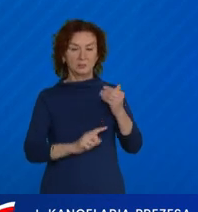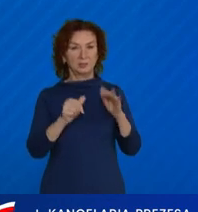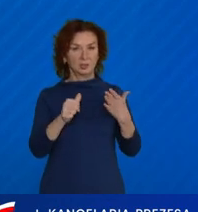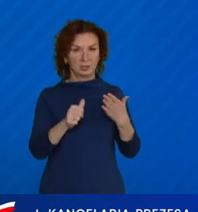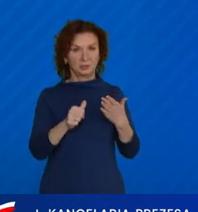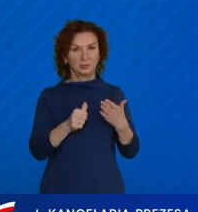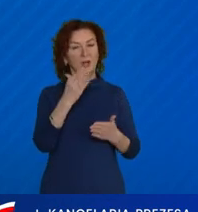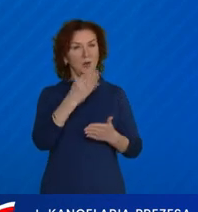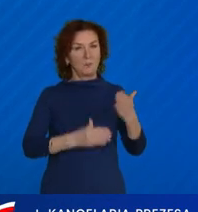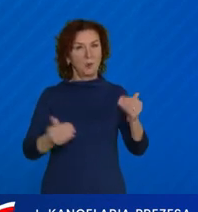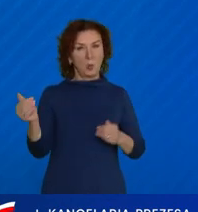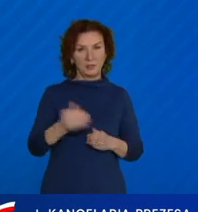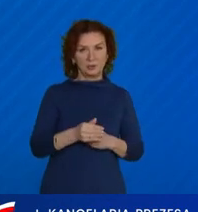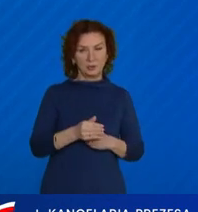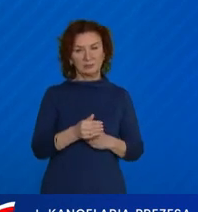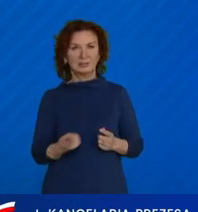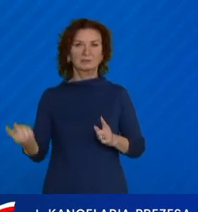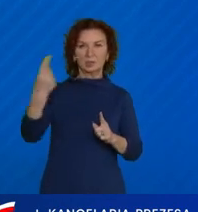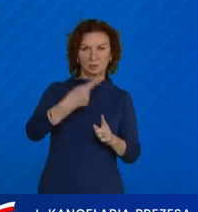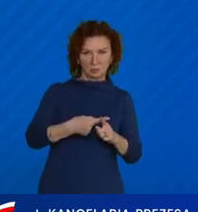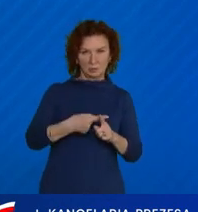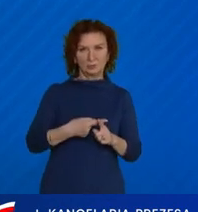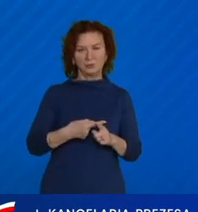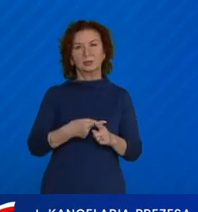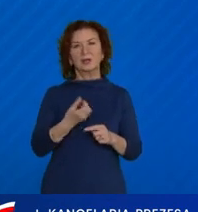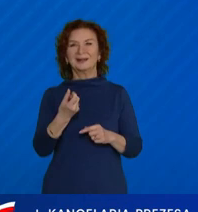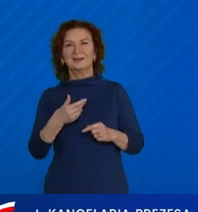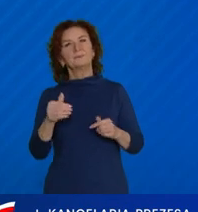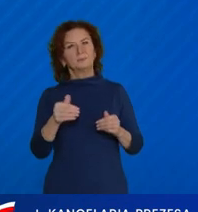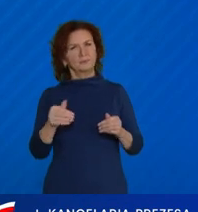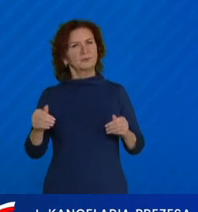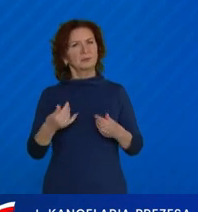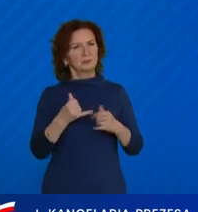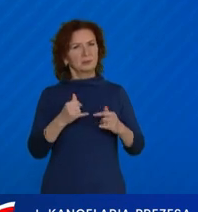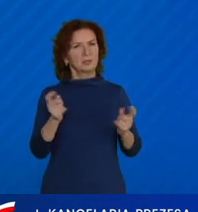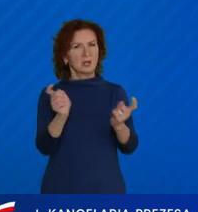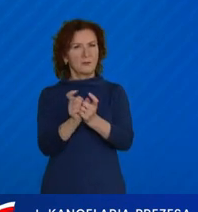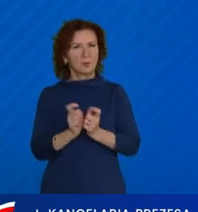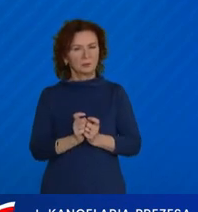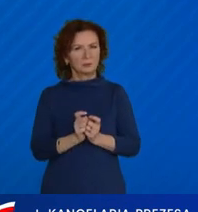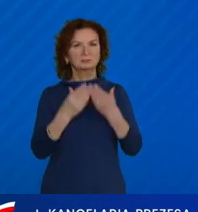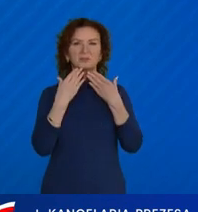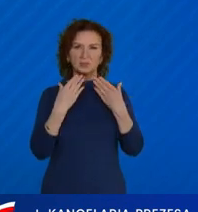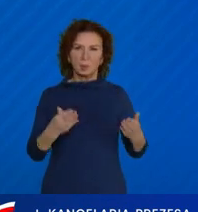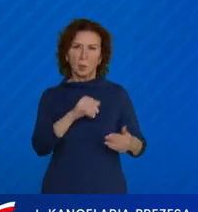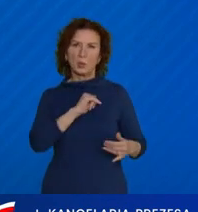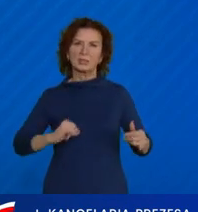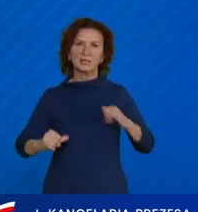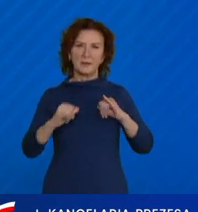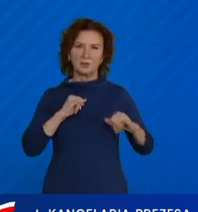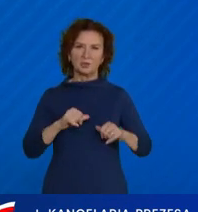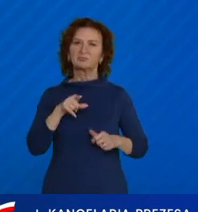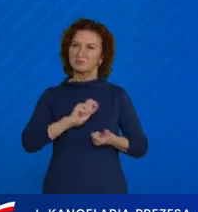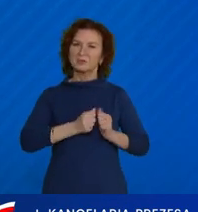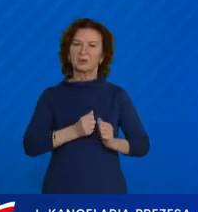istniejących kilkaset punktów na pewno dołączy. W tej chwili i za to samorządowcom bardzo dziękujemy, za tą